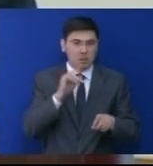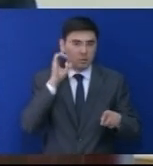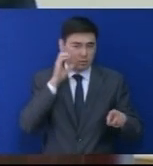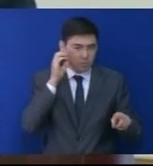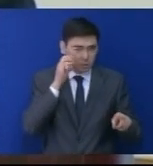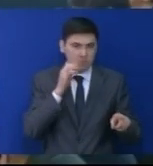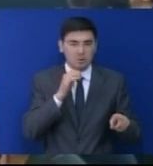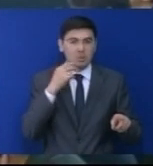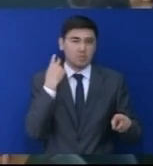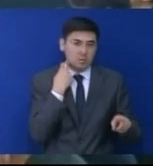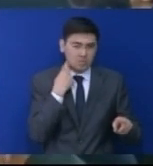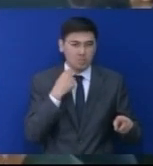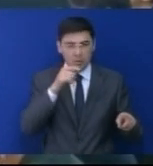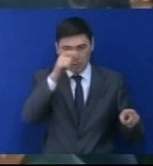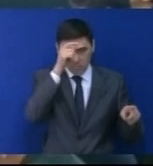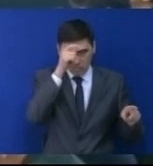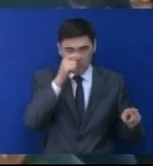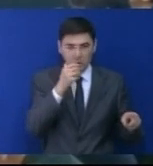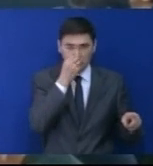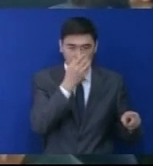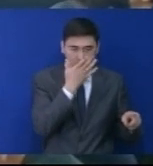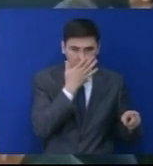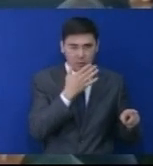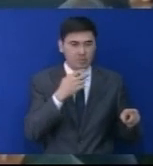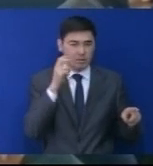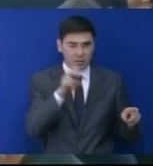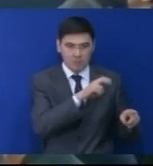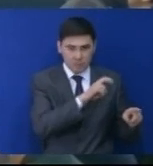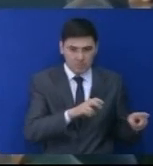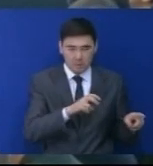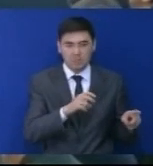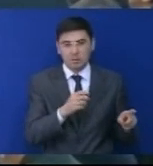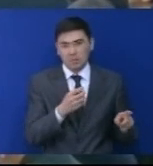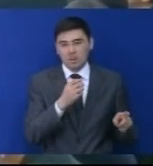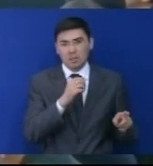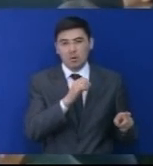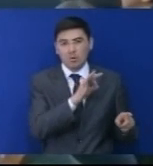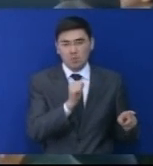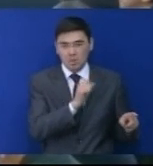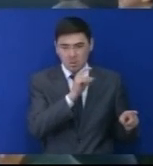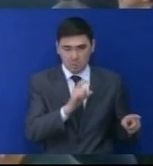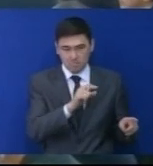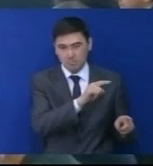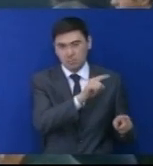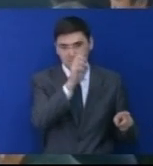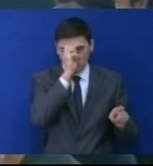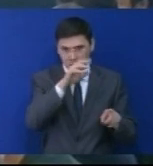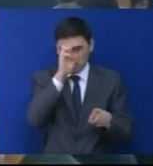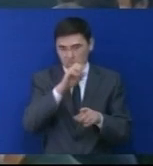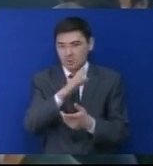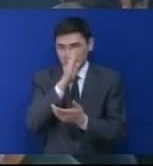Ұлыбритания, Түркия, Жапония, Қырғызстан, Біріккен Араб Әмірлігі және Ауғанстан болып табылады.